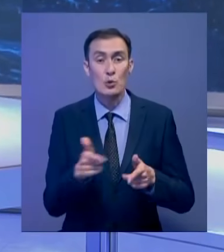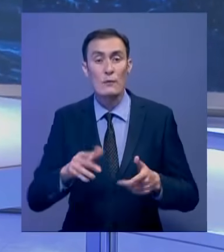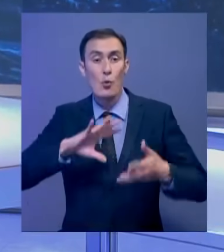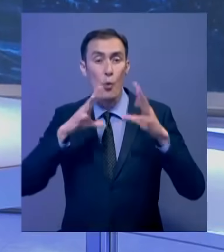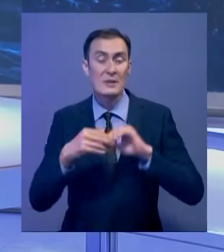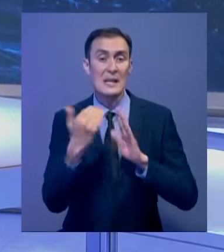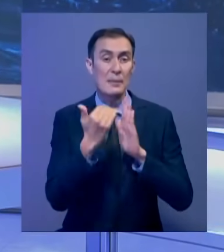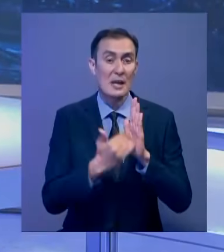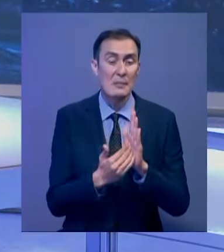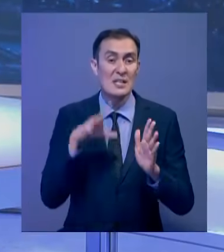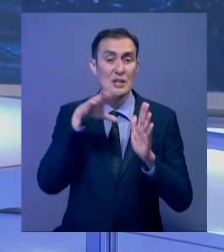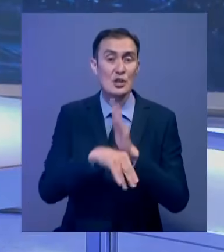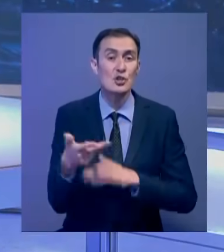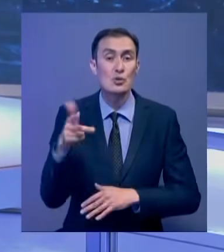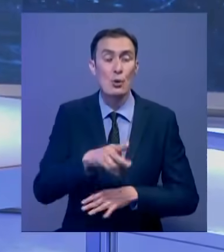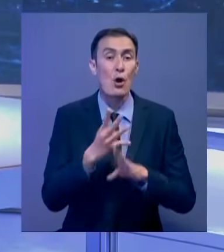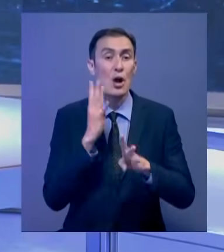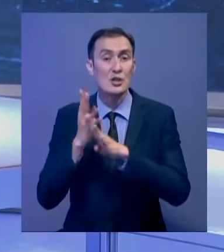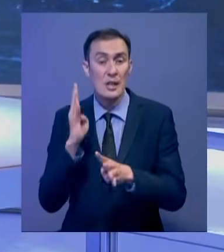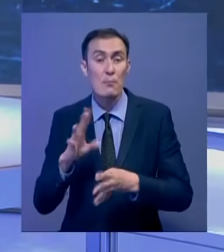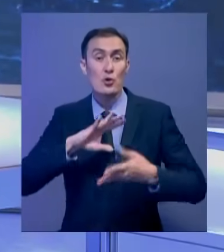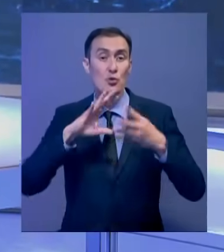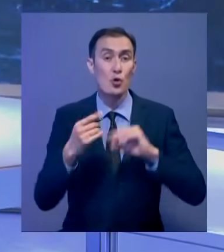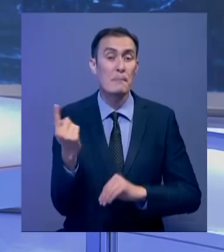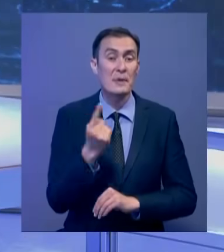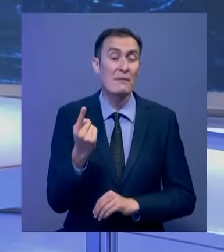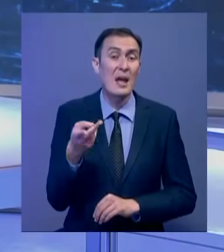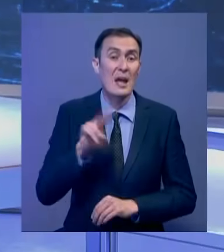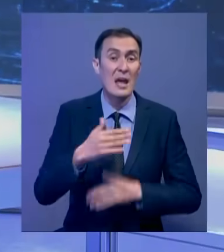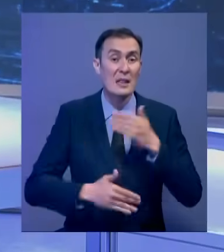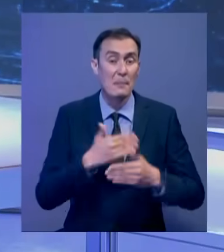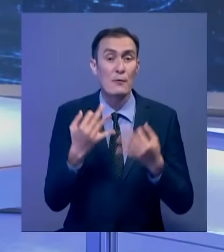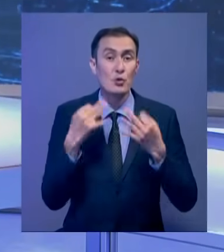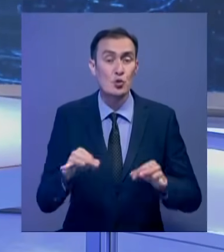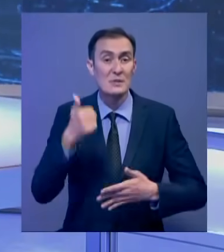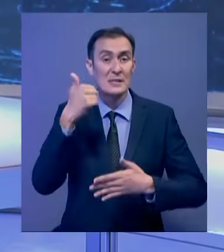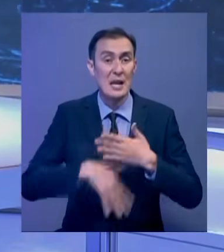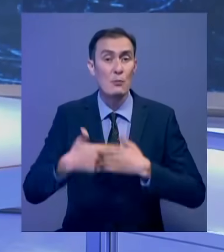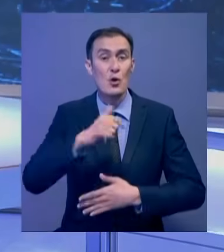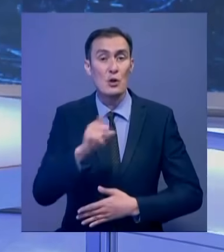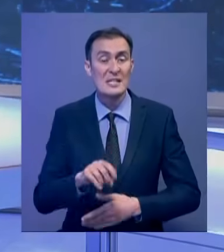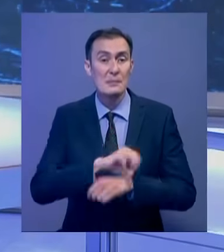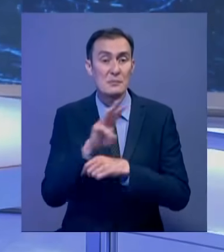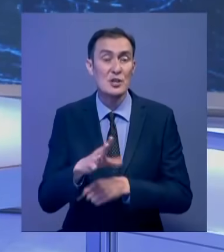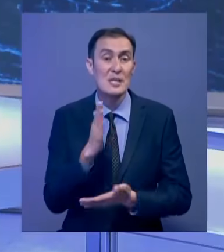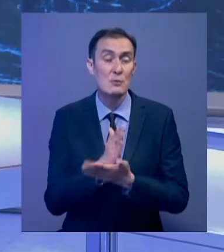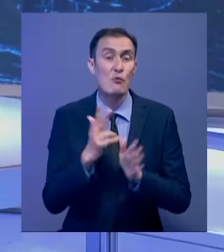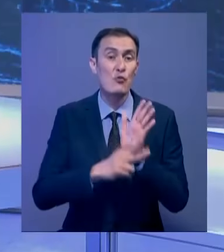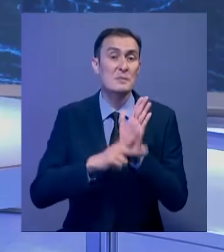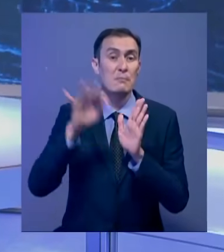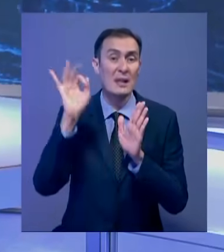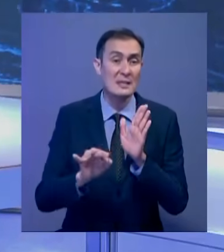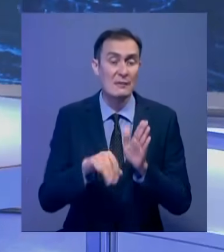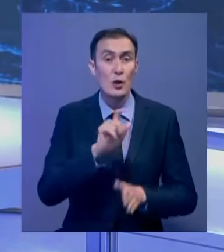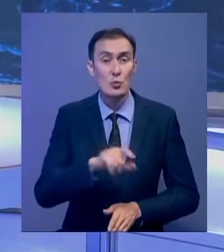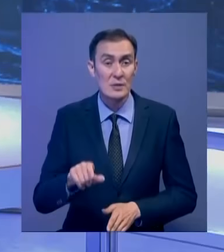разработана комплексная программа, состоящая из 3 очередей. По итогам первых 2 этапов доступ к централизованному газоснабжению получили